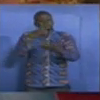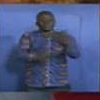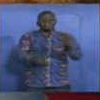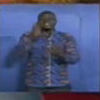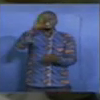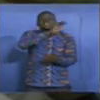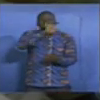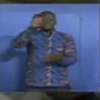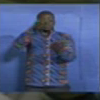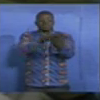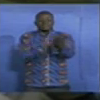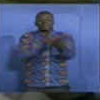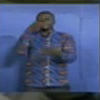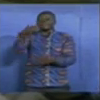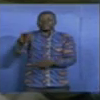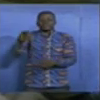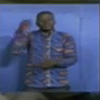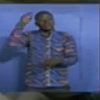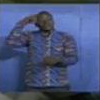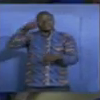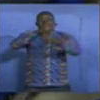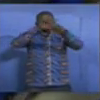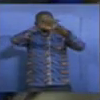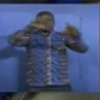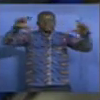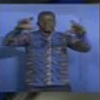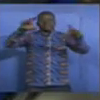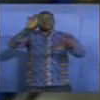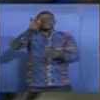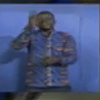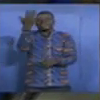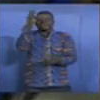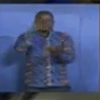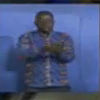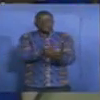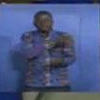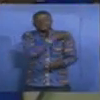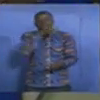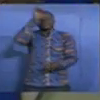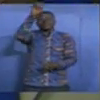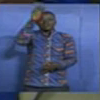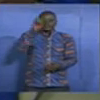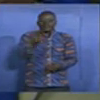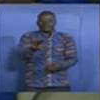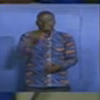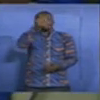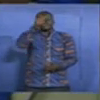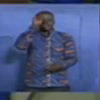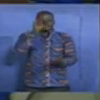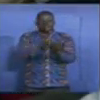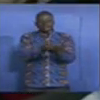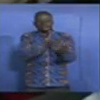CFA. Un panneau environ 175 000 francs CFA et un feu tricolore varient entre 500 et 1 million de francs